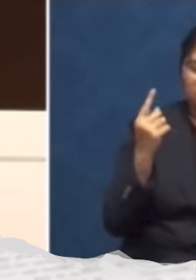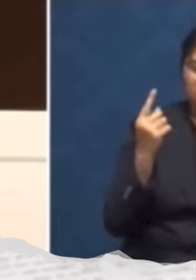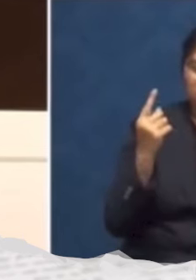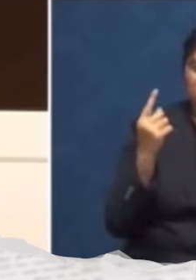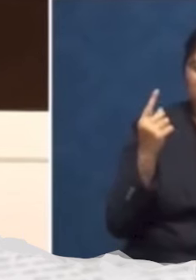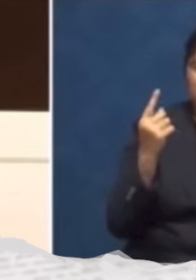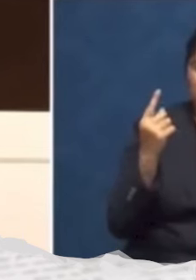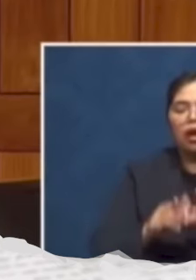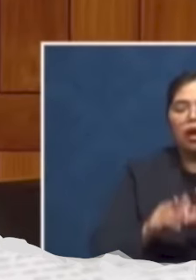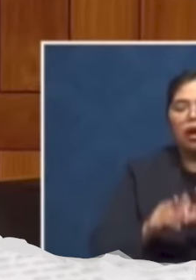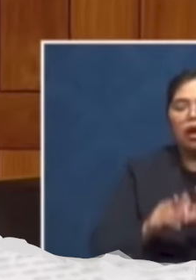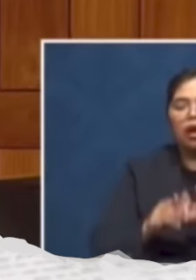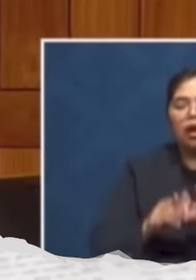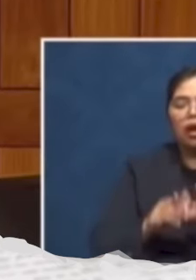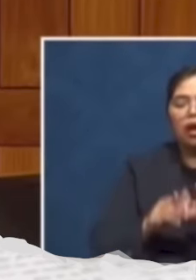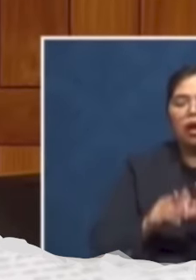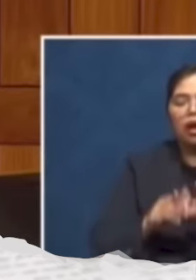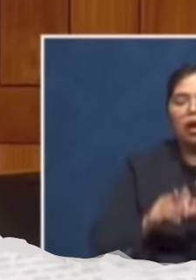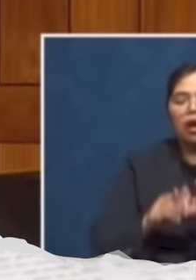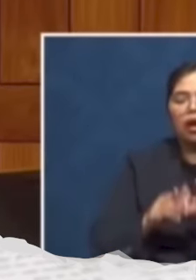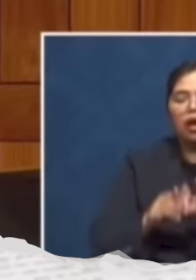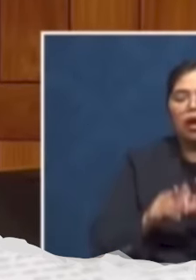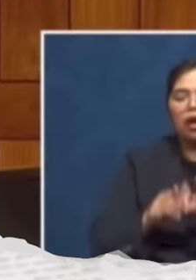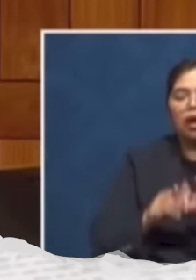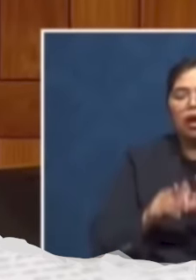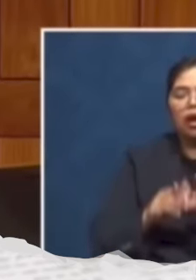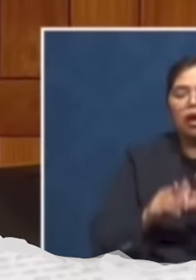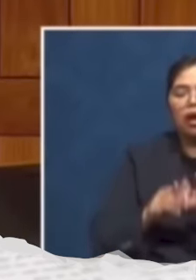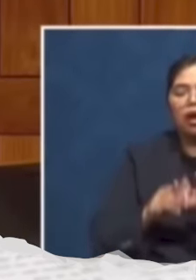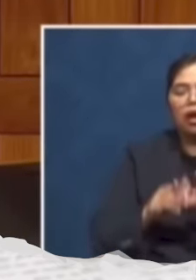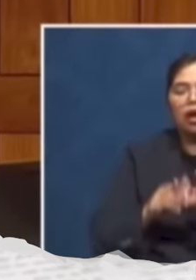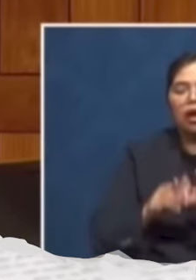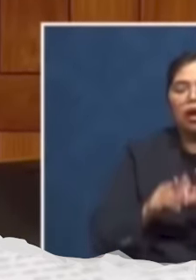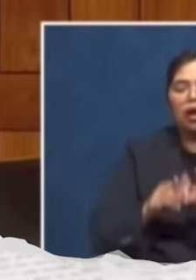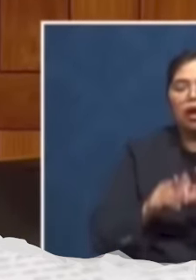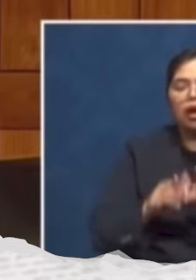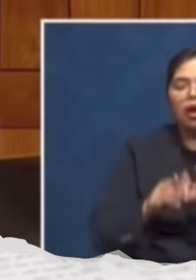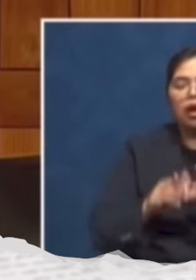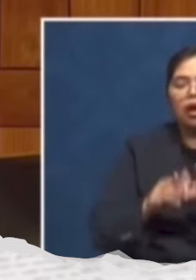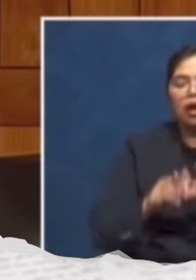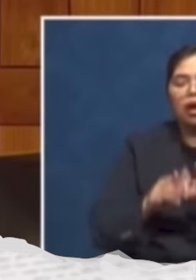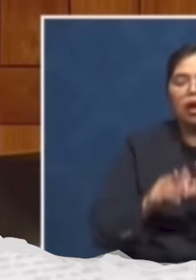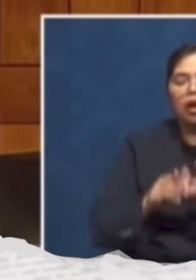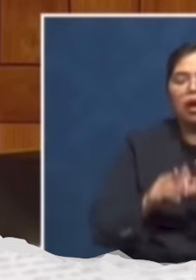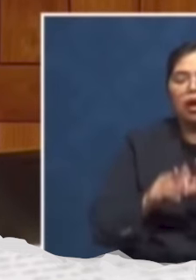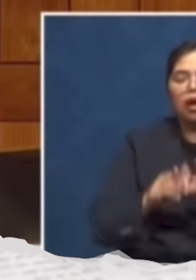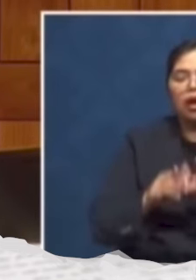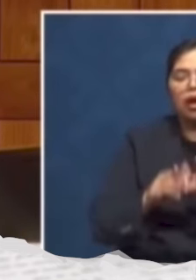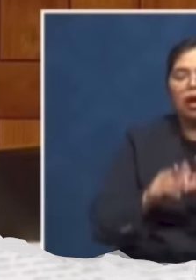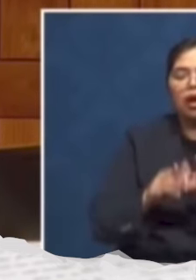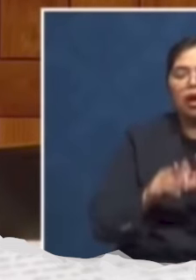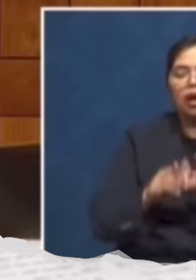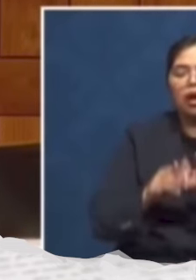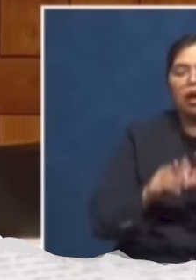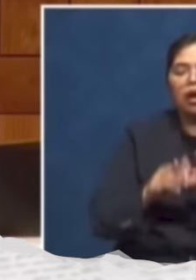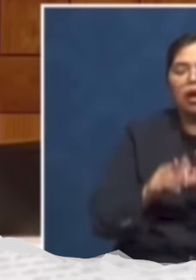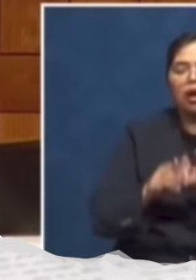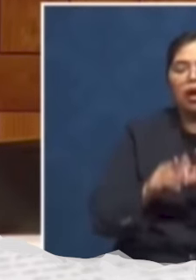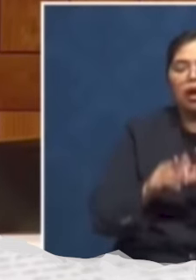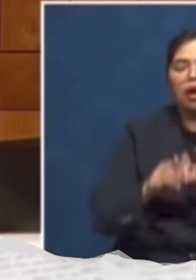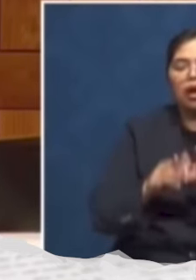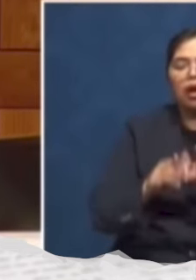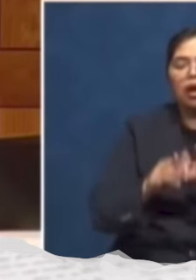ไปกับตัวอย่างหลายอย่างเนี่ยอาจจะเป็นตัวอย่างที่ดีและเป็นตัวอย่างที่จริงบ้างหรือต้องการพิสูจน์เข้าใจครับแต่วิธีการนำเสน